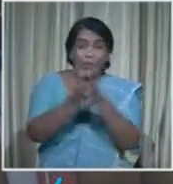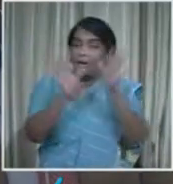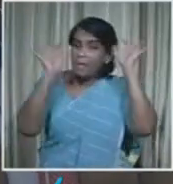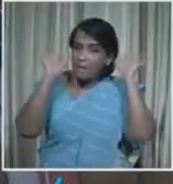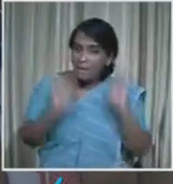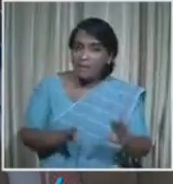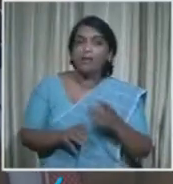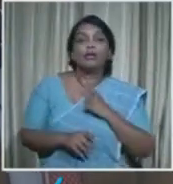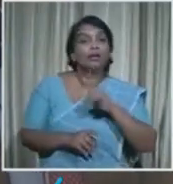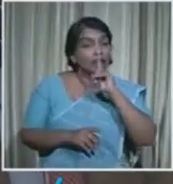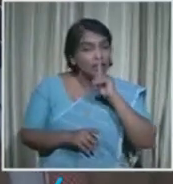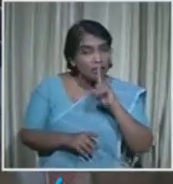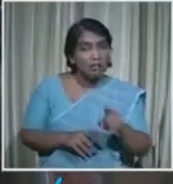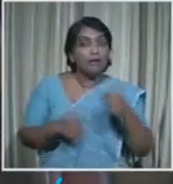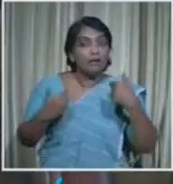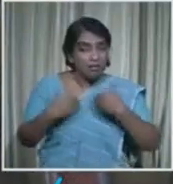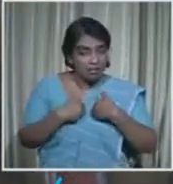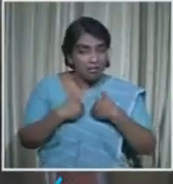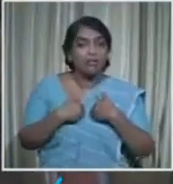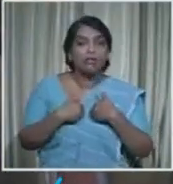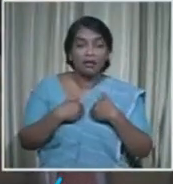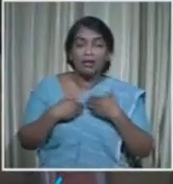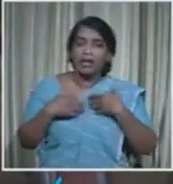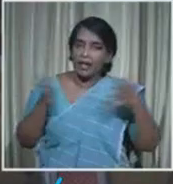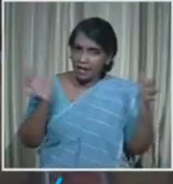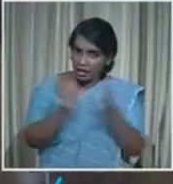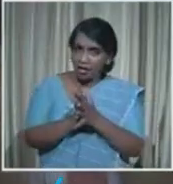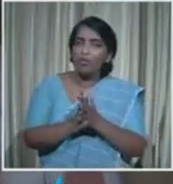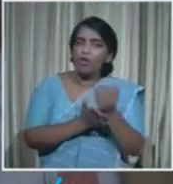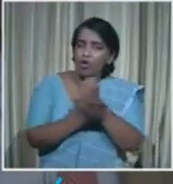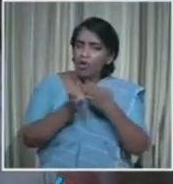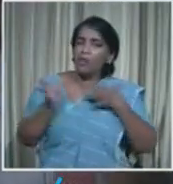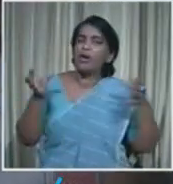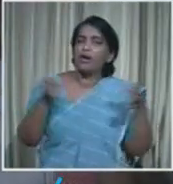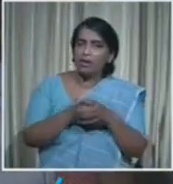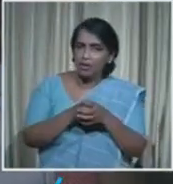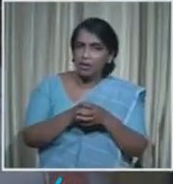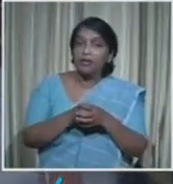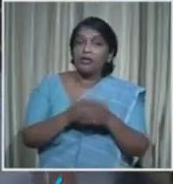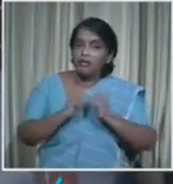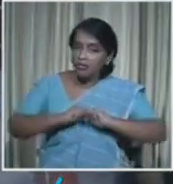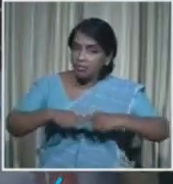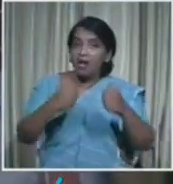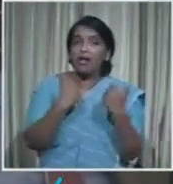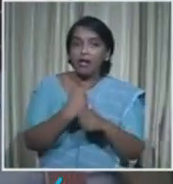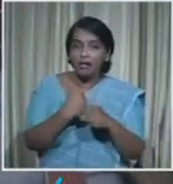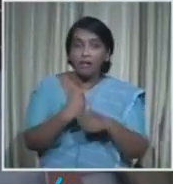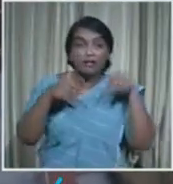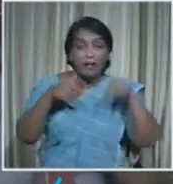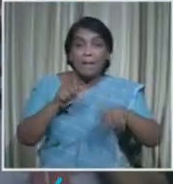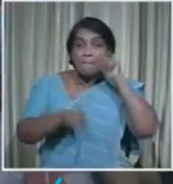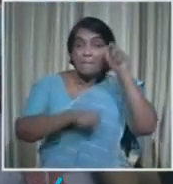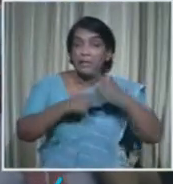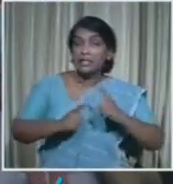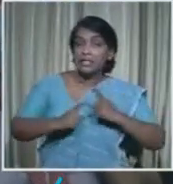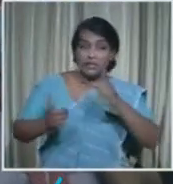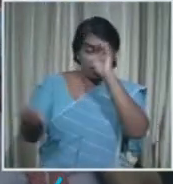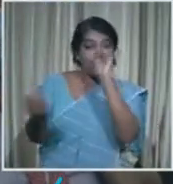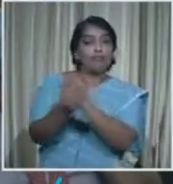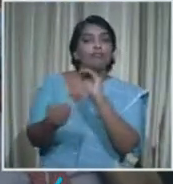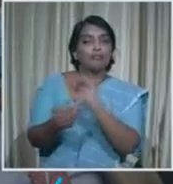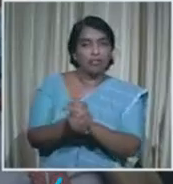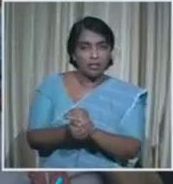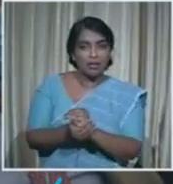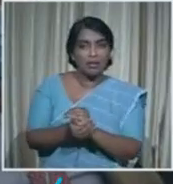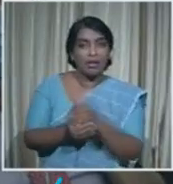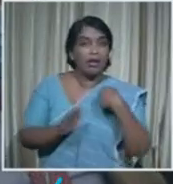මං කියන්නේ එහෙනම් අපි එකතු වෙමු. සියලු දෙනා එකතු වෙලා මේ ගමන හදමු. මේ මිනිස්සුගේ ජීවිත ආරක්ෂා කරමු.